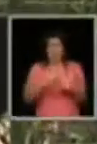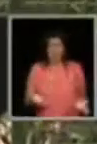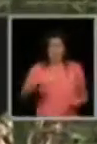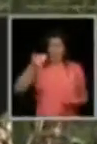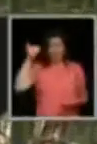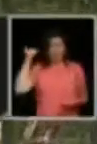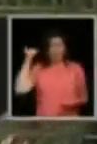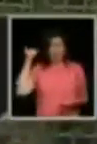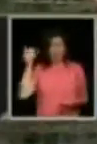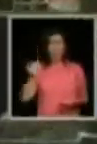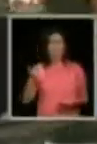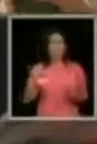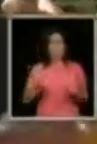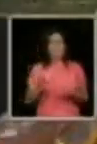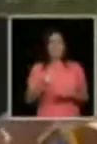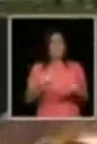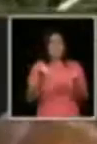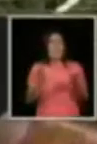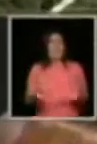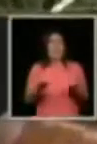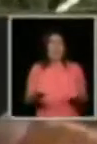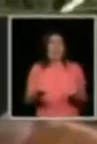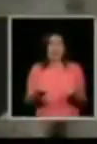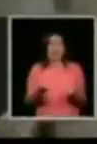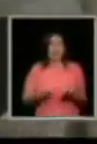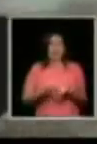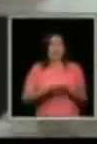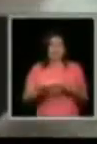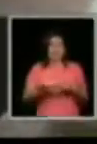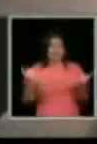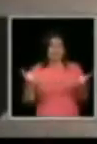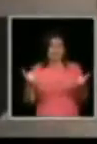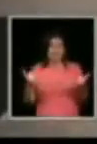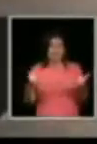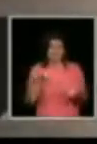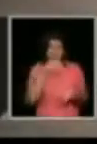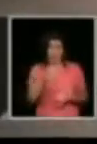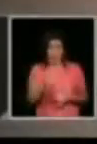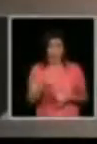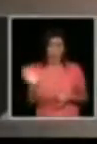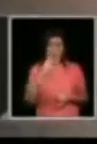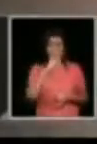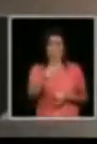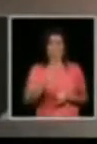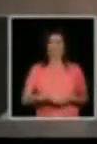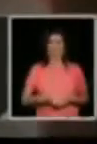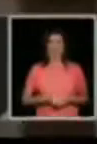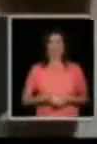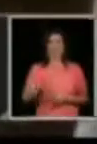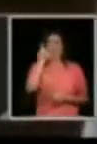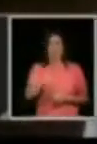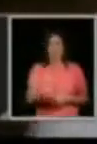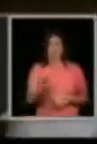לאנשים פגועי נפש. עכשיו, מותר לאשתו לעסוק כמובן בעניין הזה, אלא שאז, בשנת 2005, כמו שאמרת,